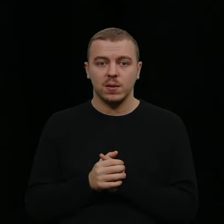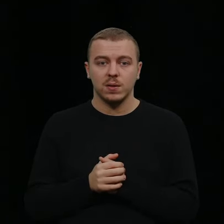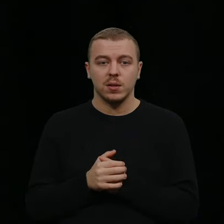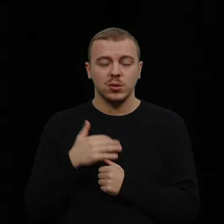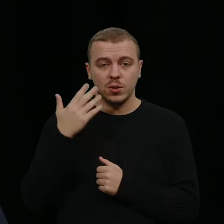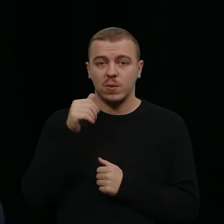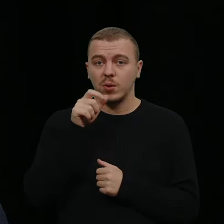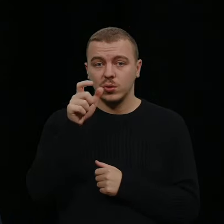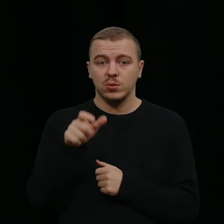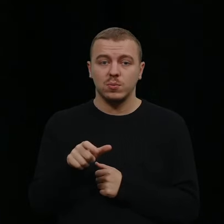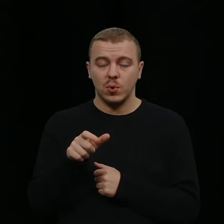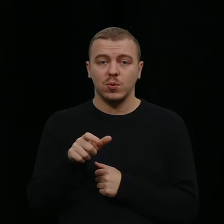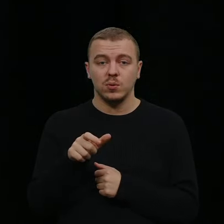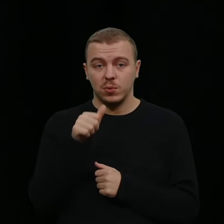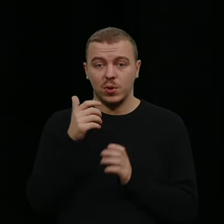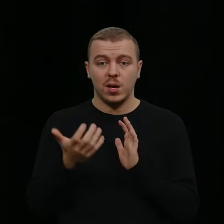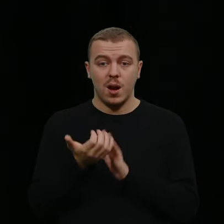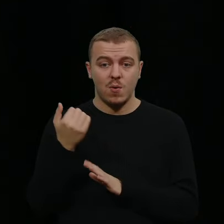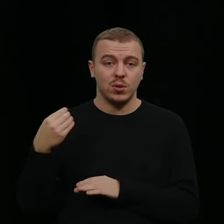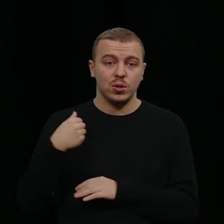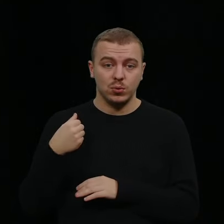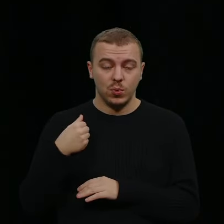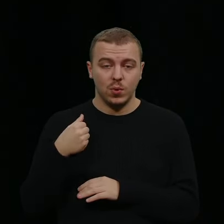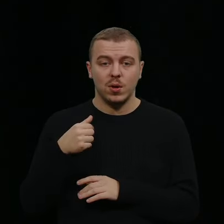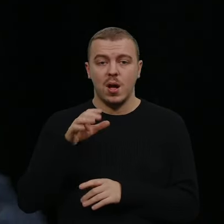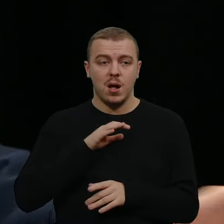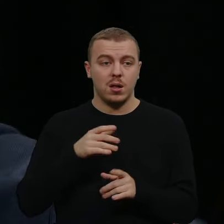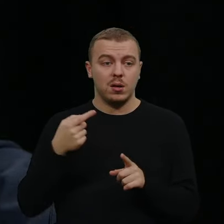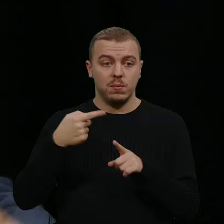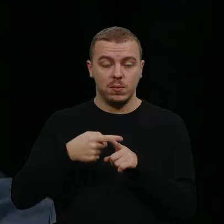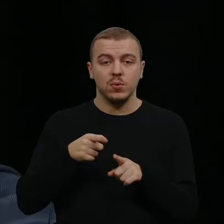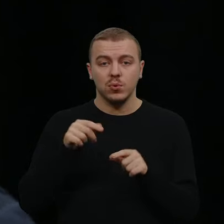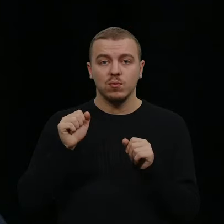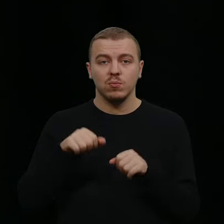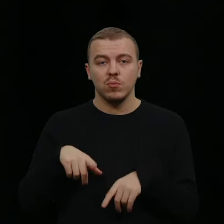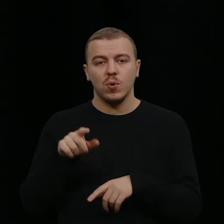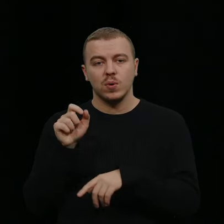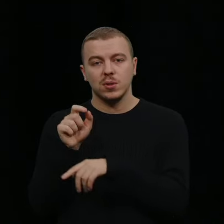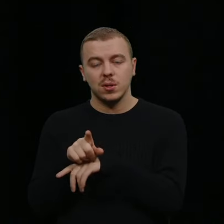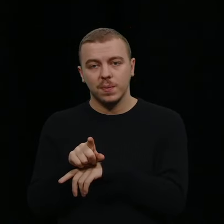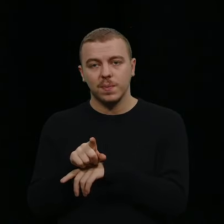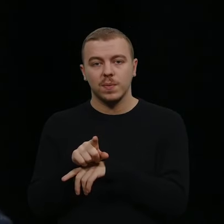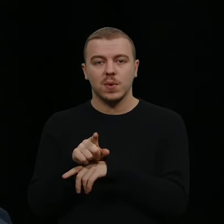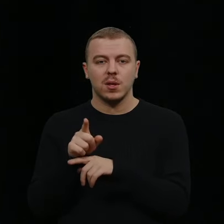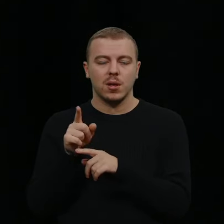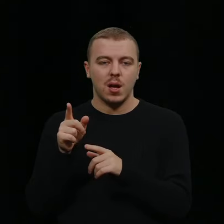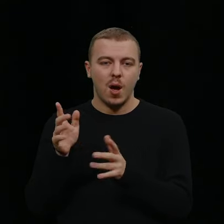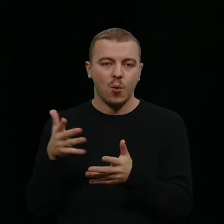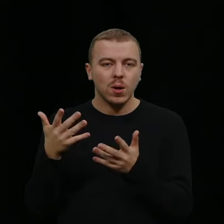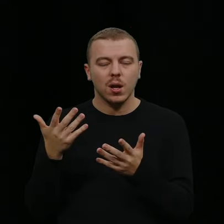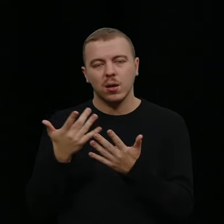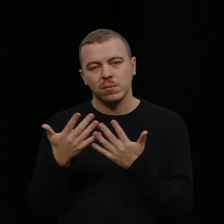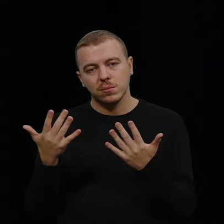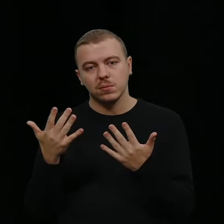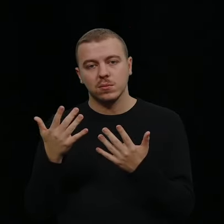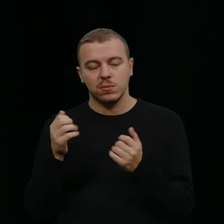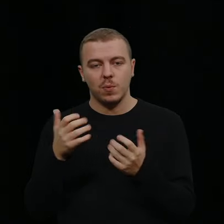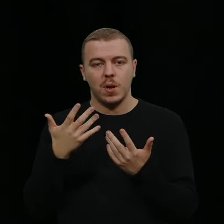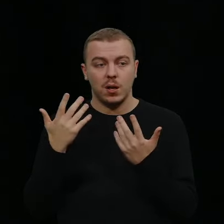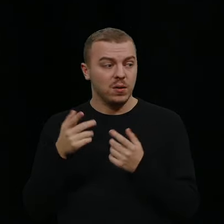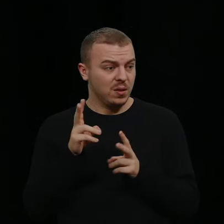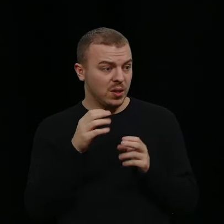nes žmogus dar gaudamas išmoką ir gaudamas atlyginimą, jis gali ten nusisamdyti, žymi auklį ar kažką, tai ir žymi